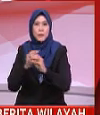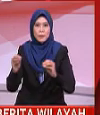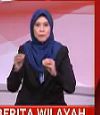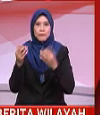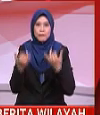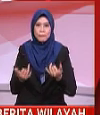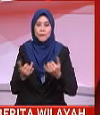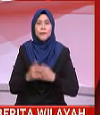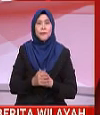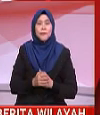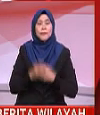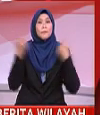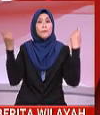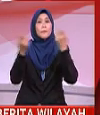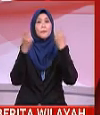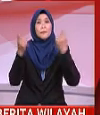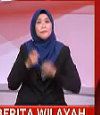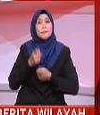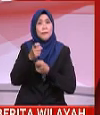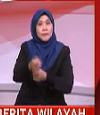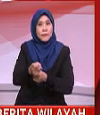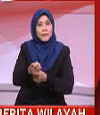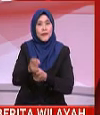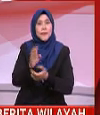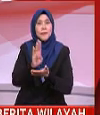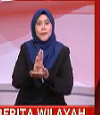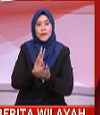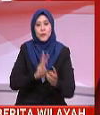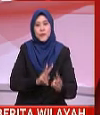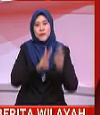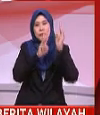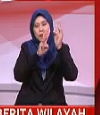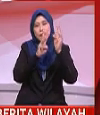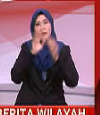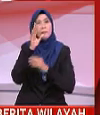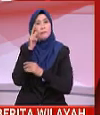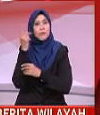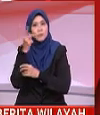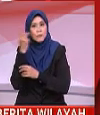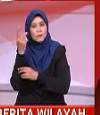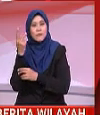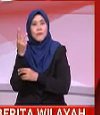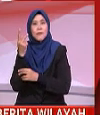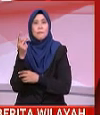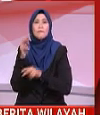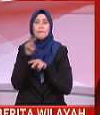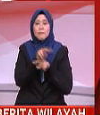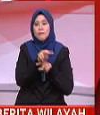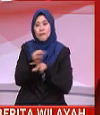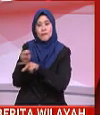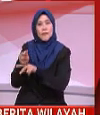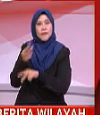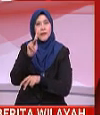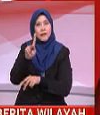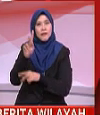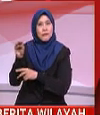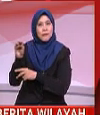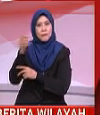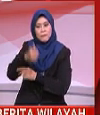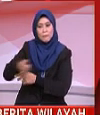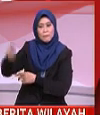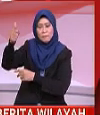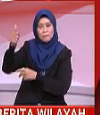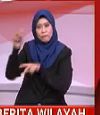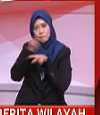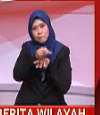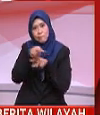ini. Majlis penyampaian zakat yang diadakan di Wisma Bapa Malaysia di Kuching itu disaksikan oleh Ketua Menteri Datuk Patinggi